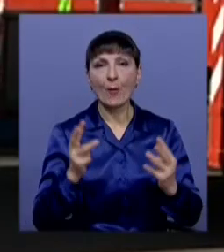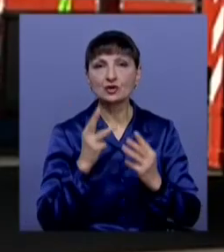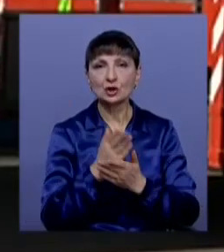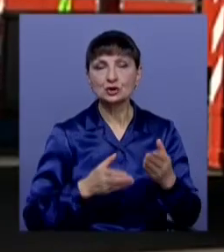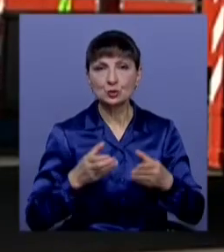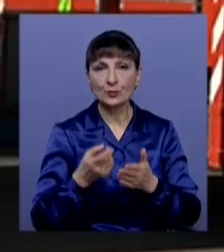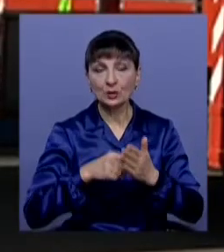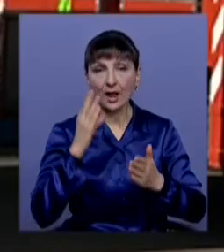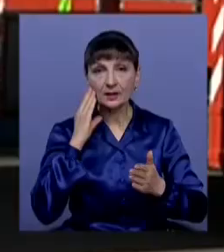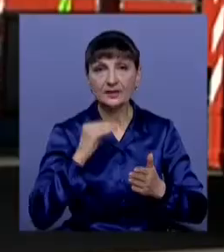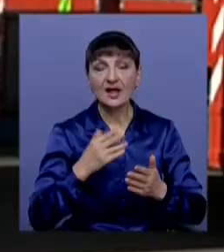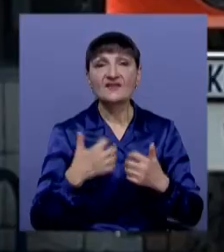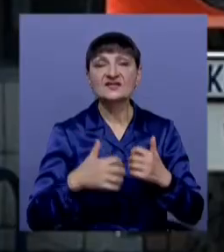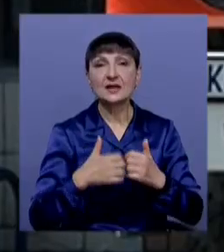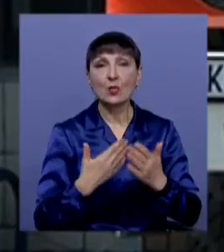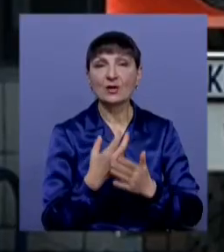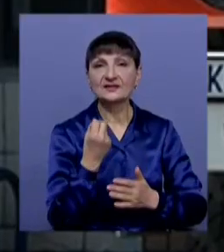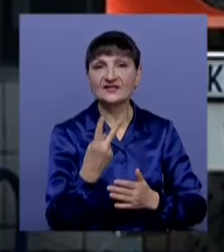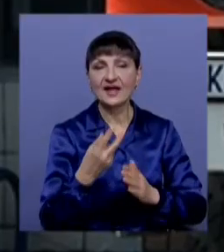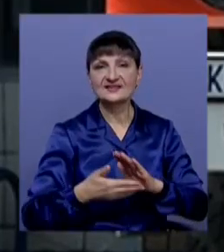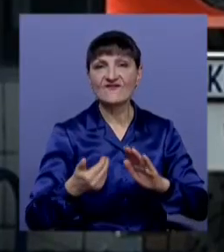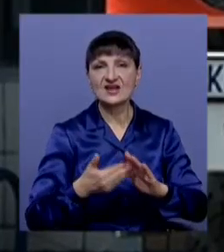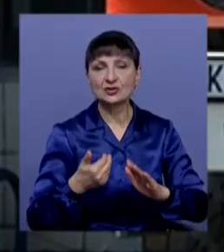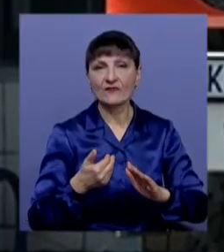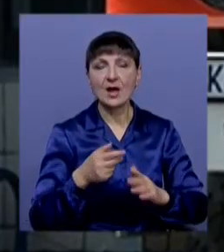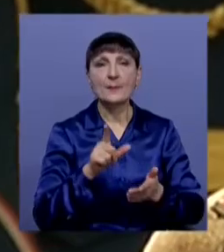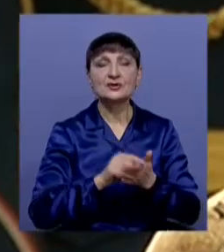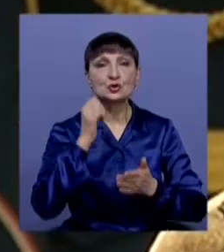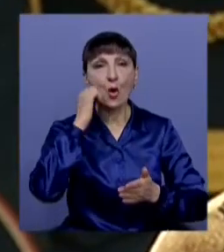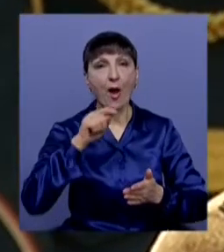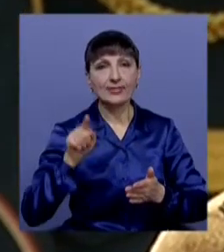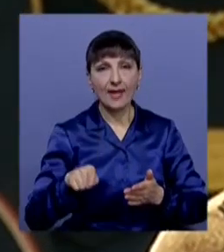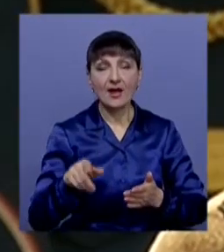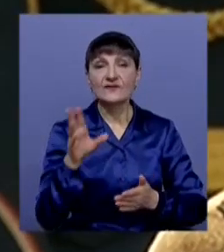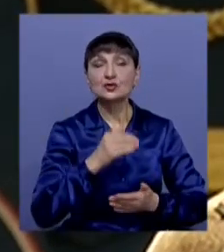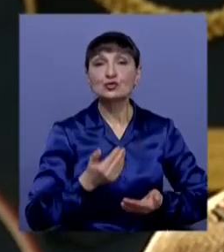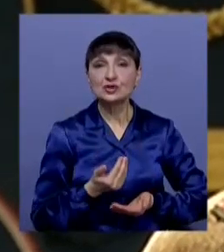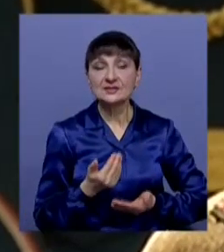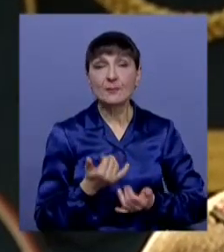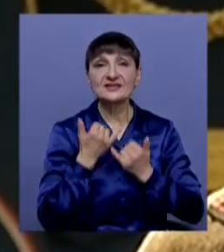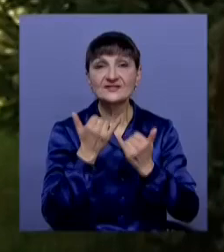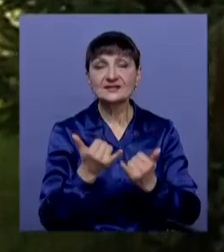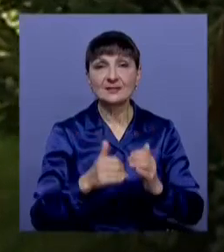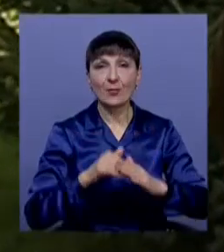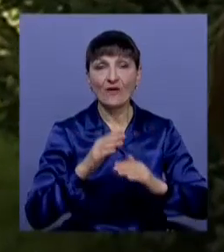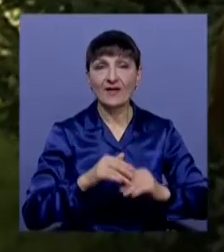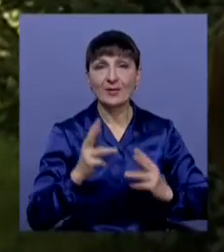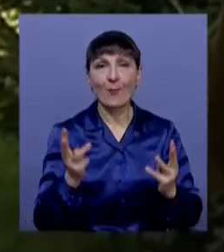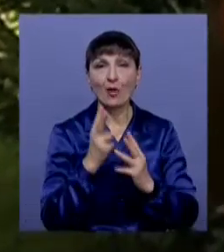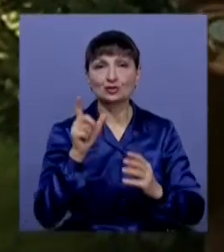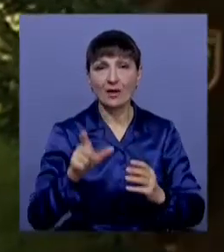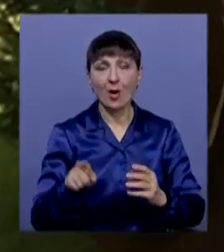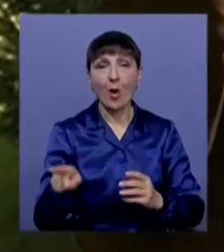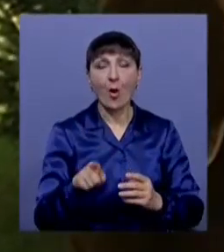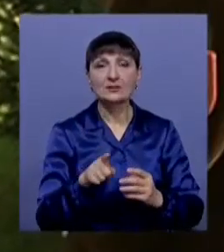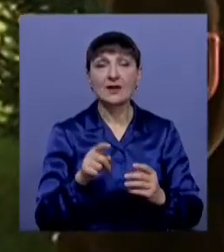города Алматы совершают в среднем около 12 выездов. Пенсионер Азат Сыдыгалиев всю свою жизнь посвятил профессии пожарного. Он